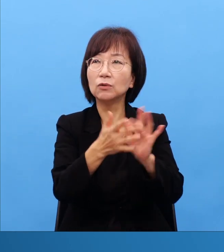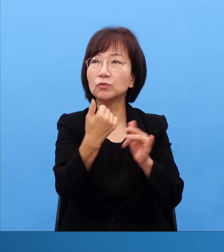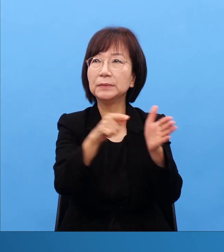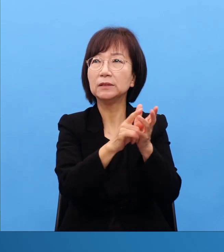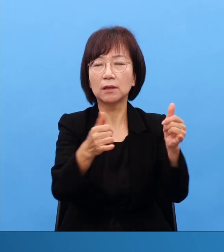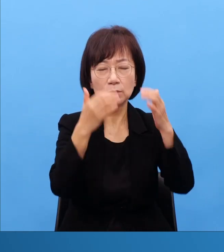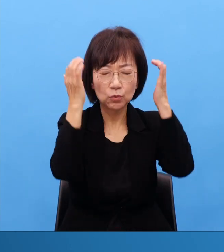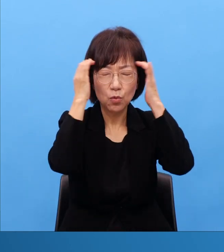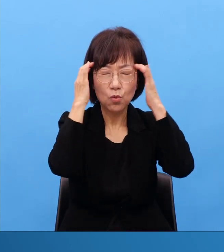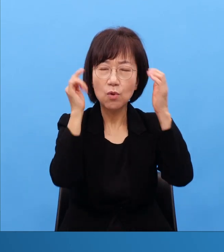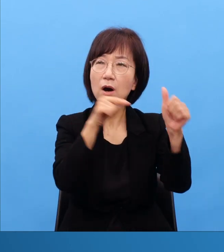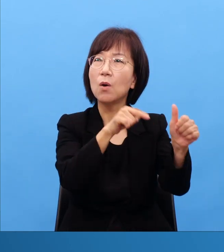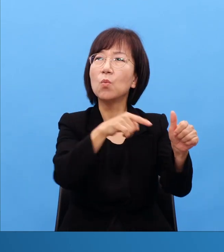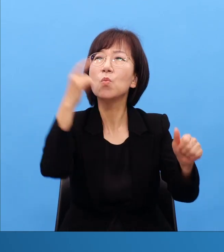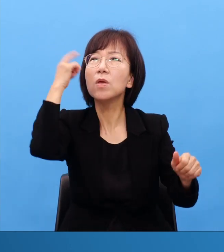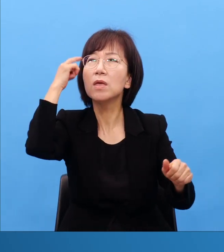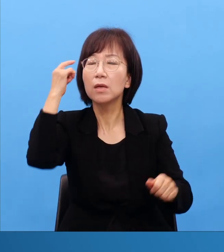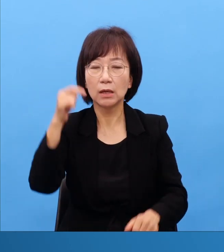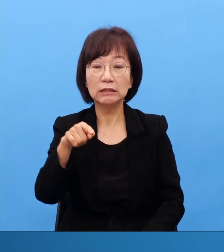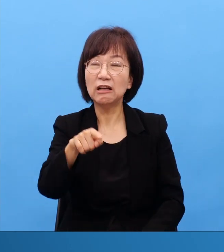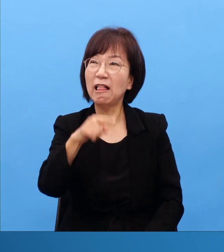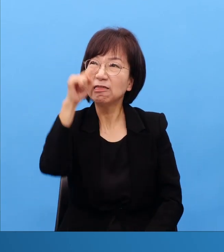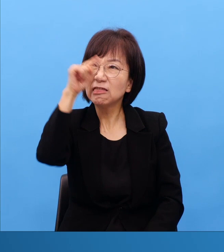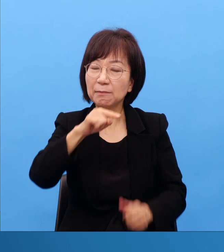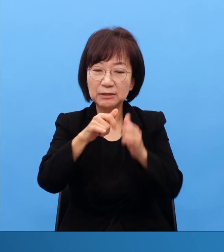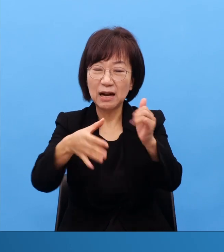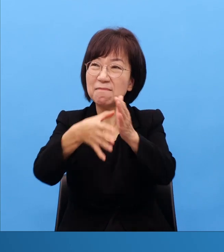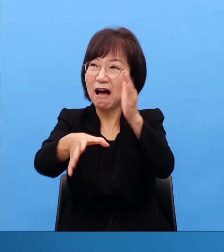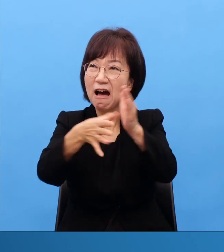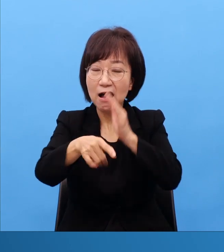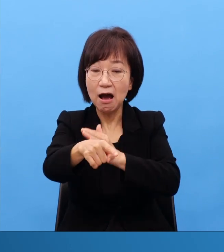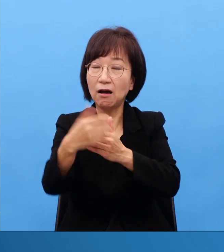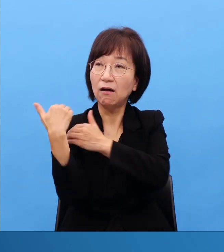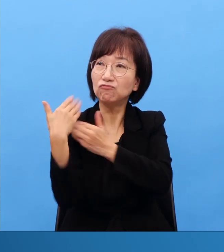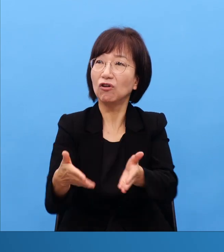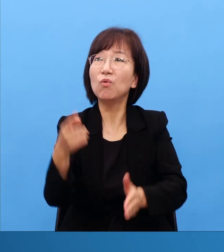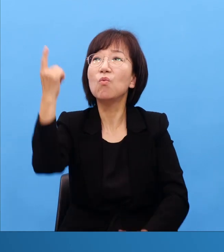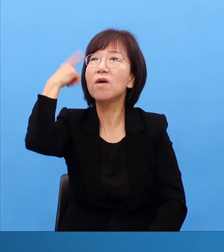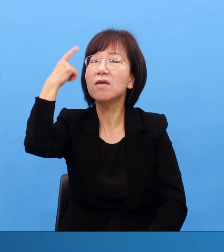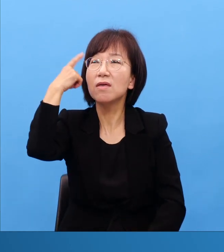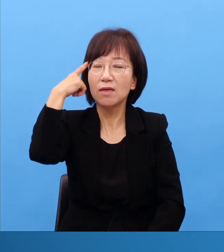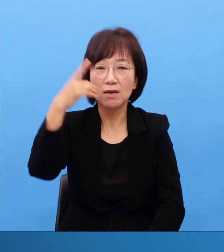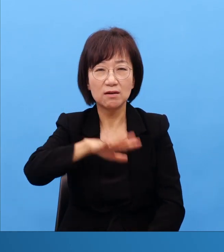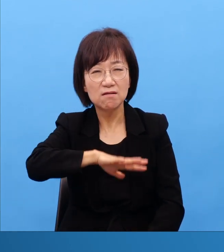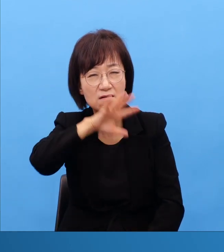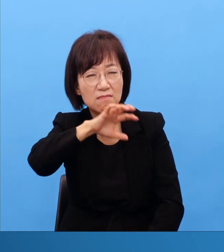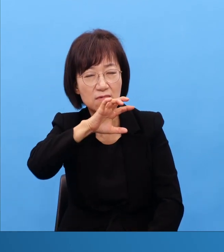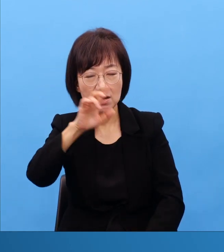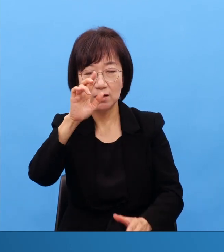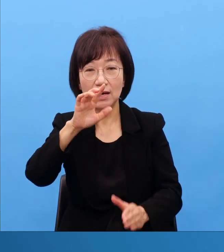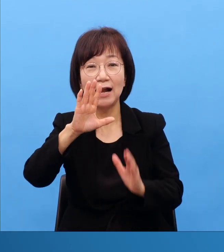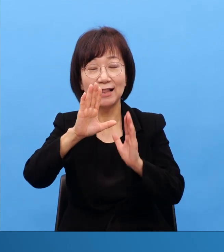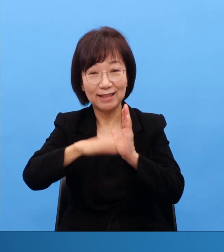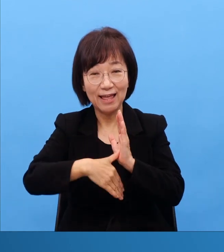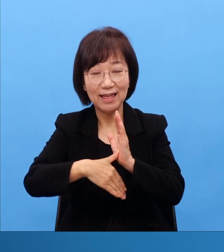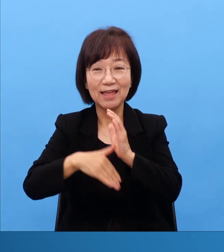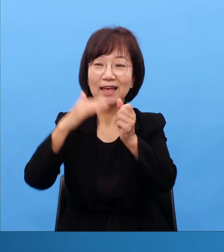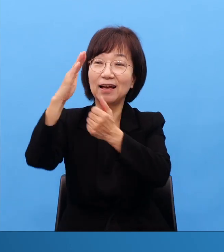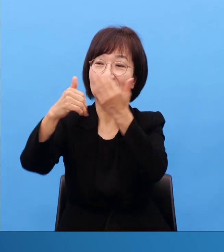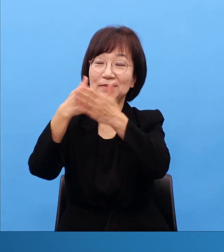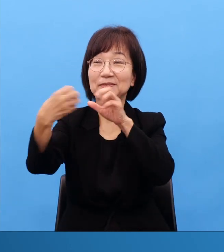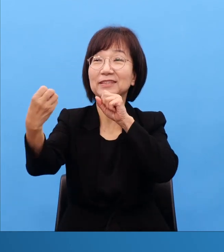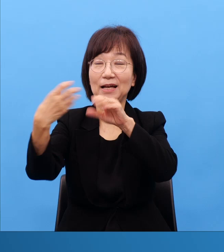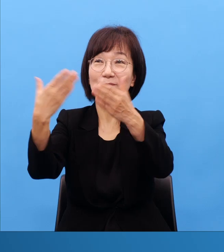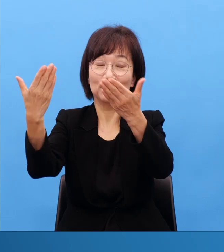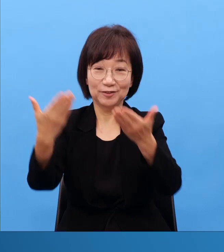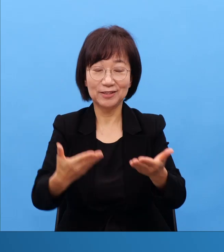righteous suffer? 저 악한 자를 바로 죽이지 왜 두십니까? And why do you leave the wicked be? Why don't you just take their lives? 하나님은 이렇게 대답하셨습니다. And this